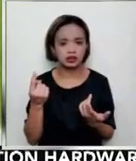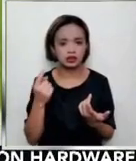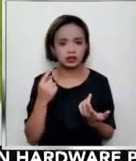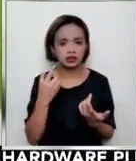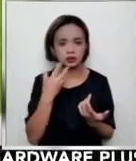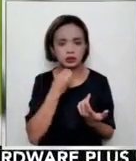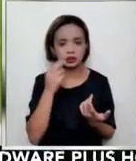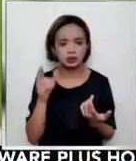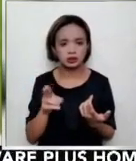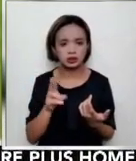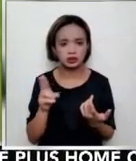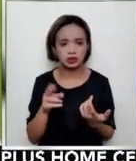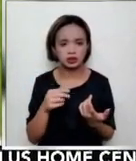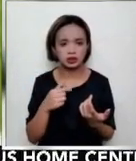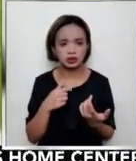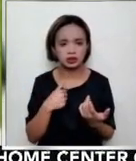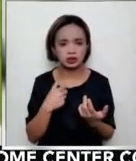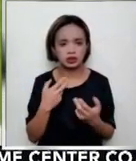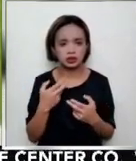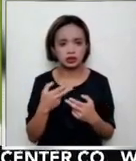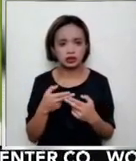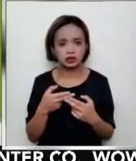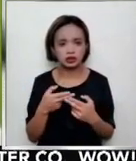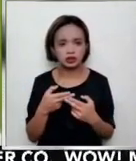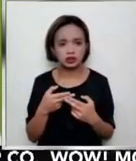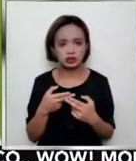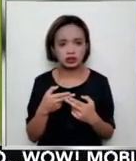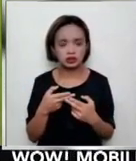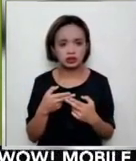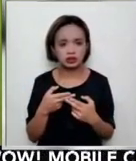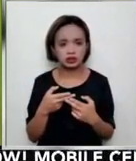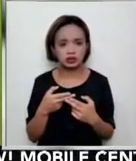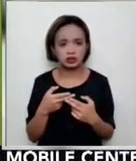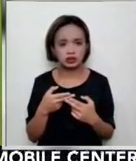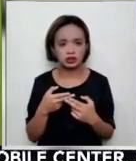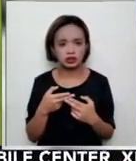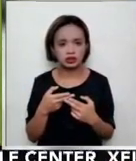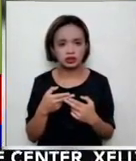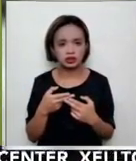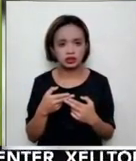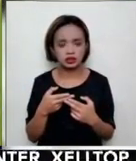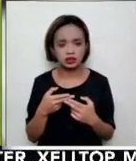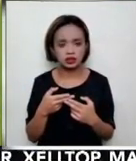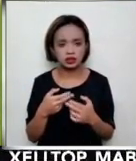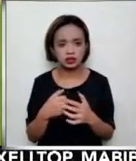I find out that somebody's using my name, I shall tell my husband not to appoint you, okay?